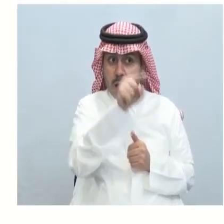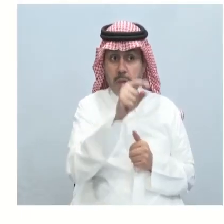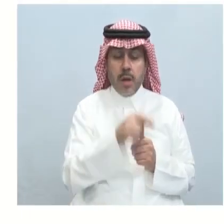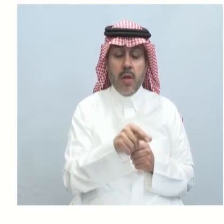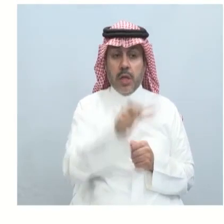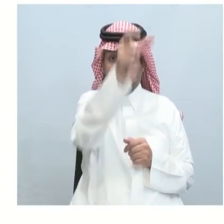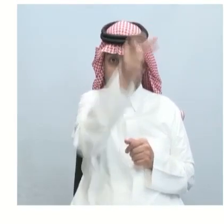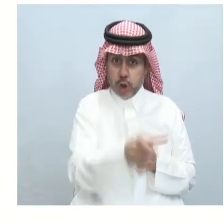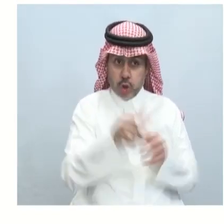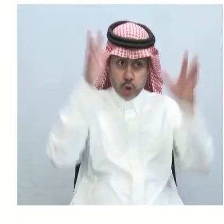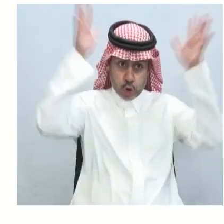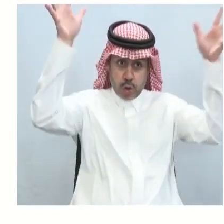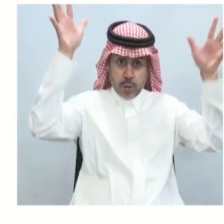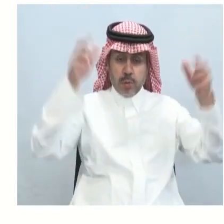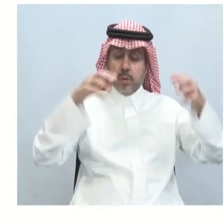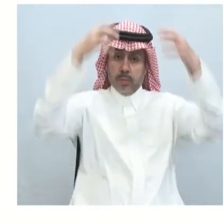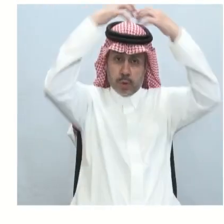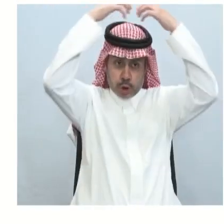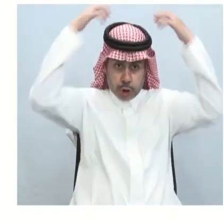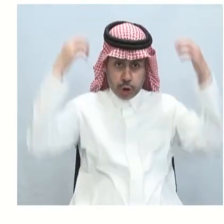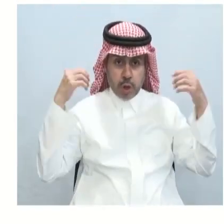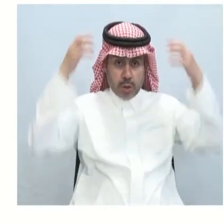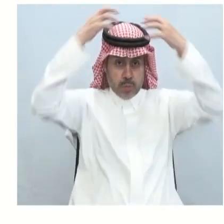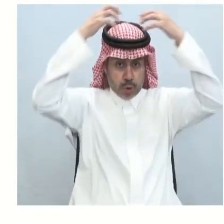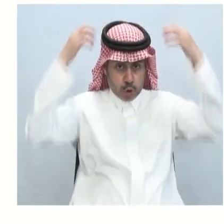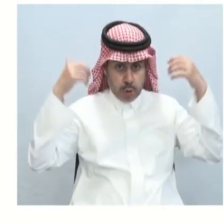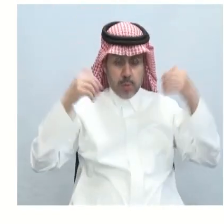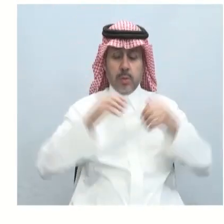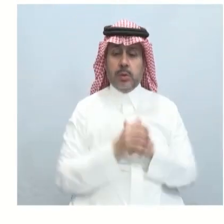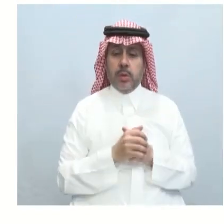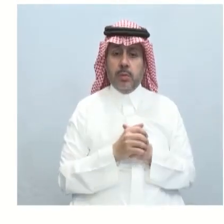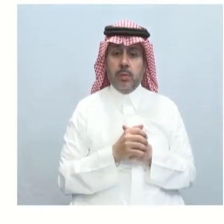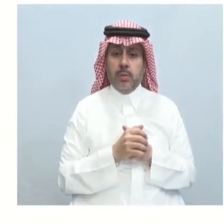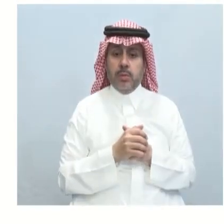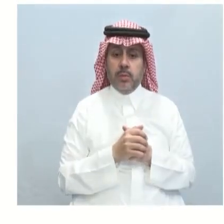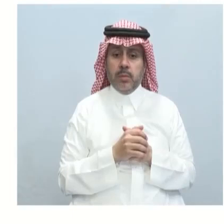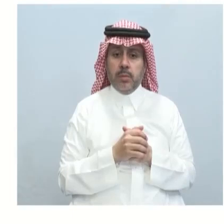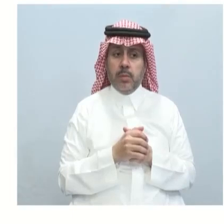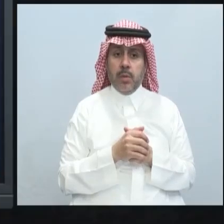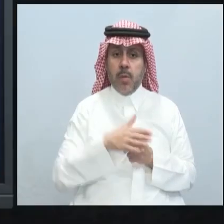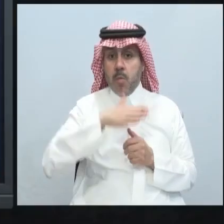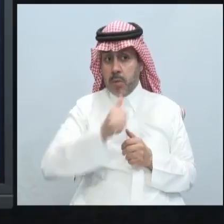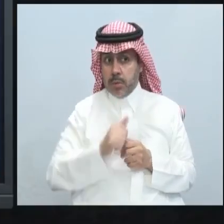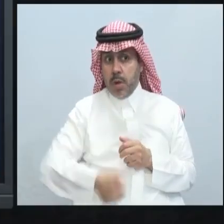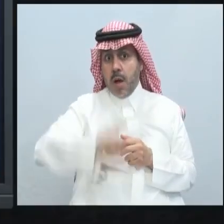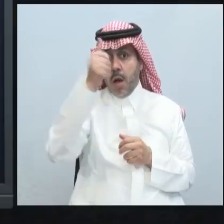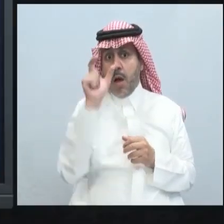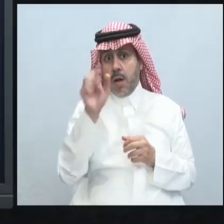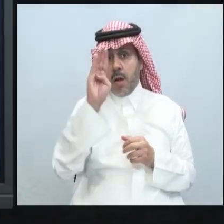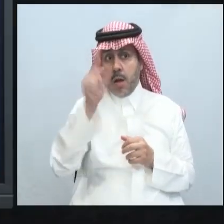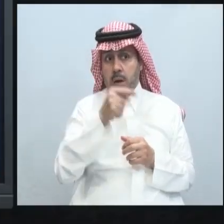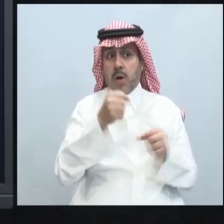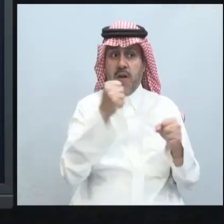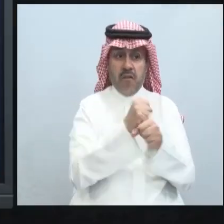يجدها هذا ما يسكن به شعره فاذا انكر عليه النبي صلى الله عليه وسلم